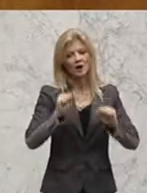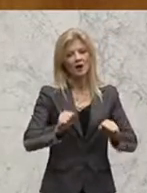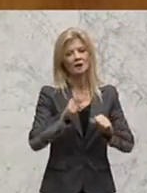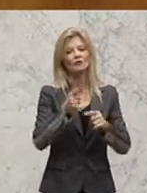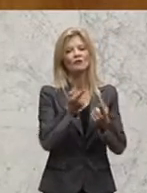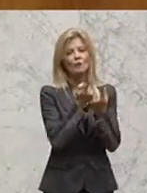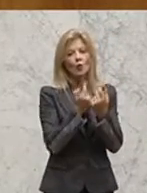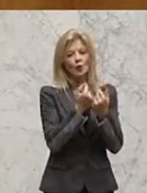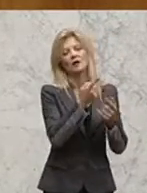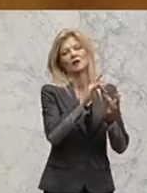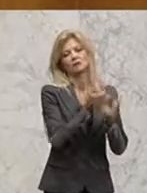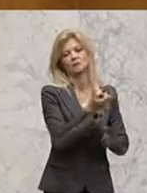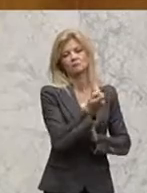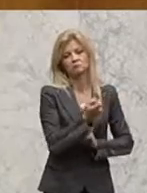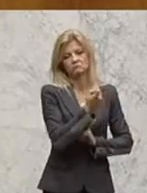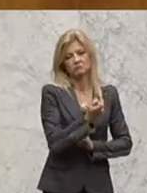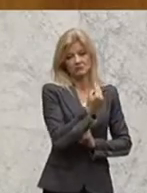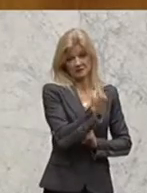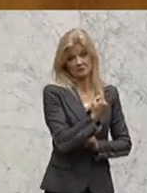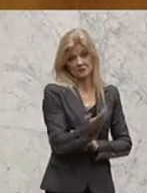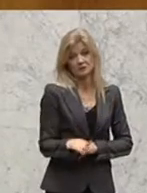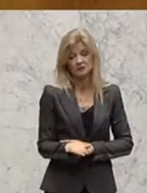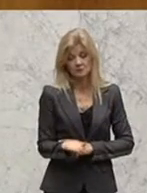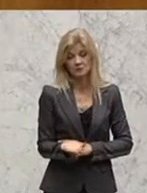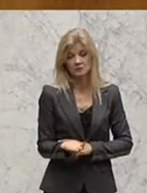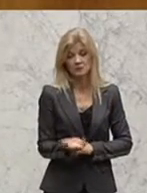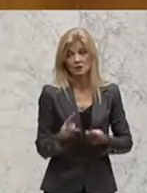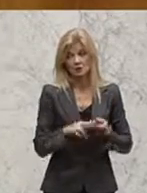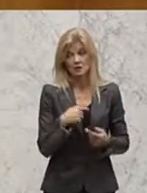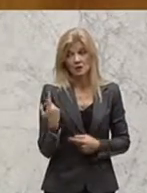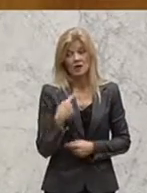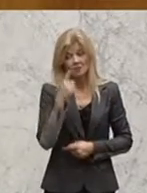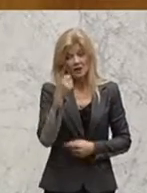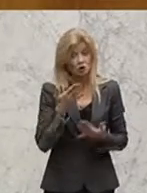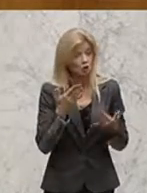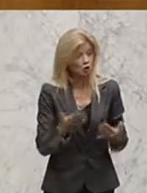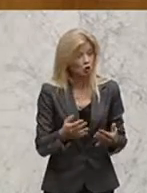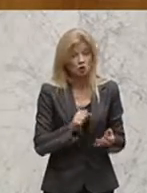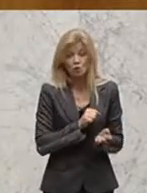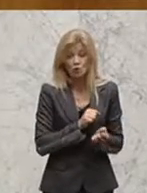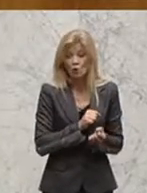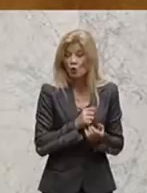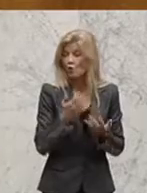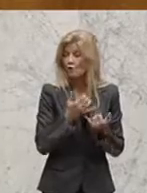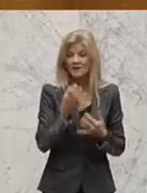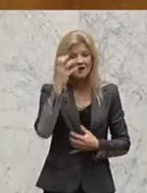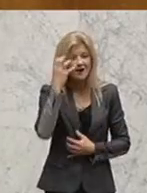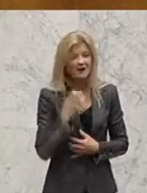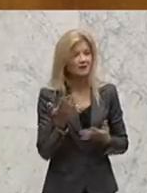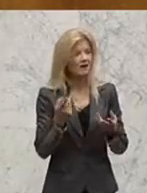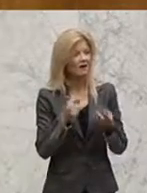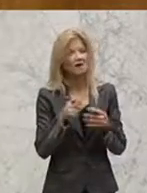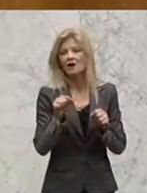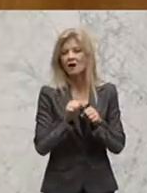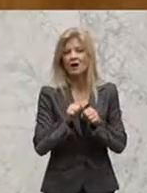Und wir wissen, dass die Radikalisierung natürlich auch vor unseren Jungen nicht Halt